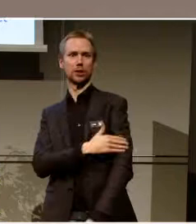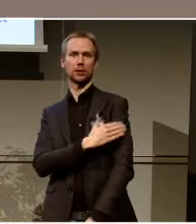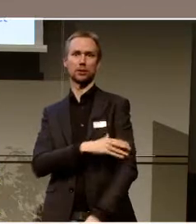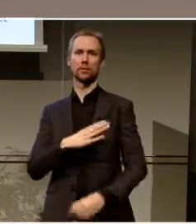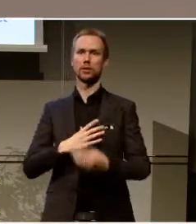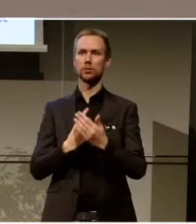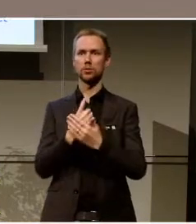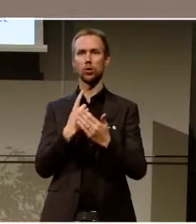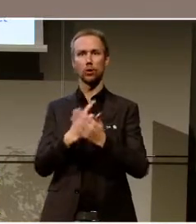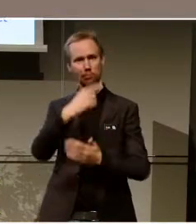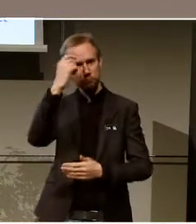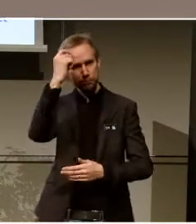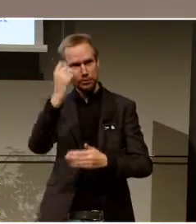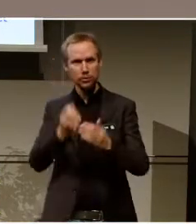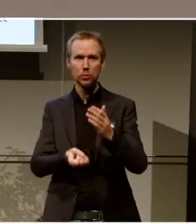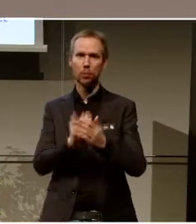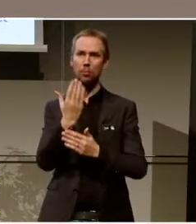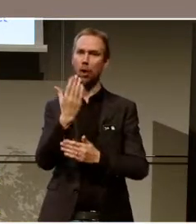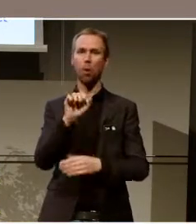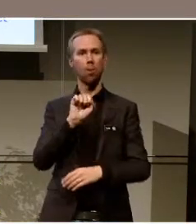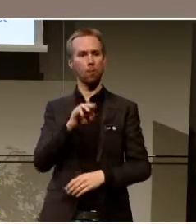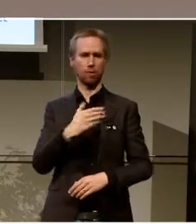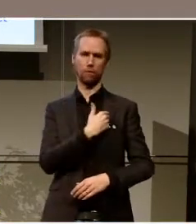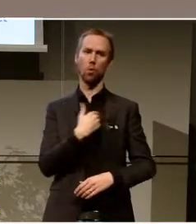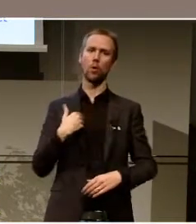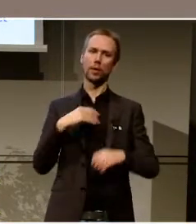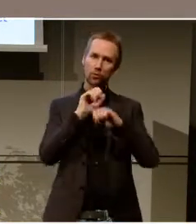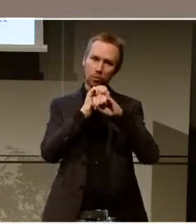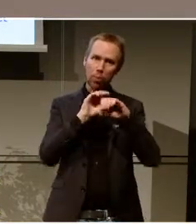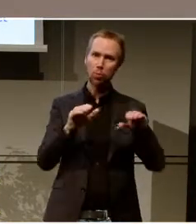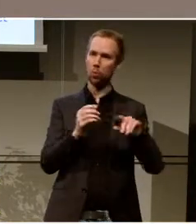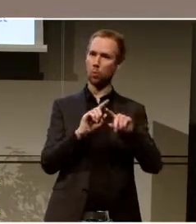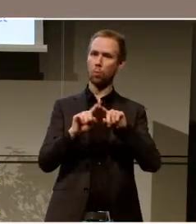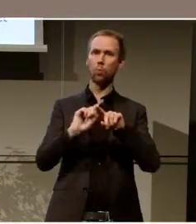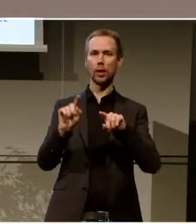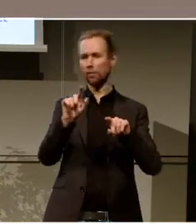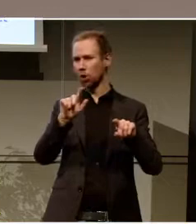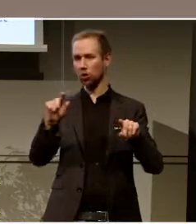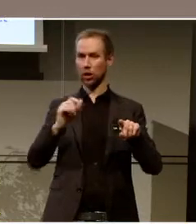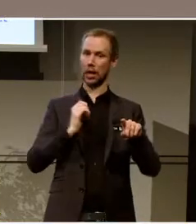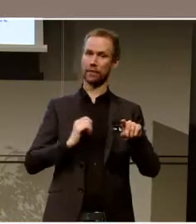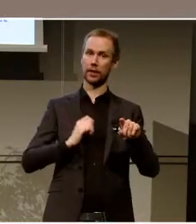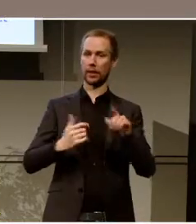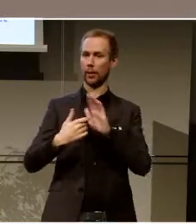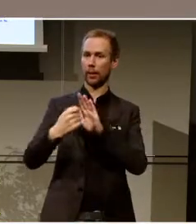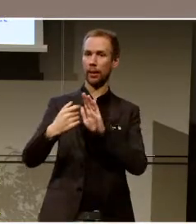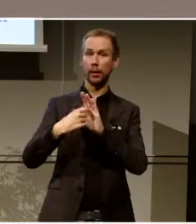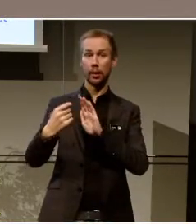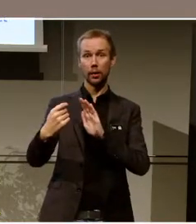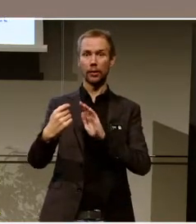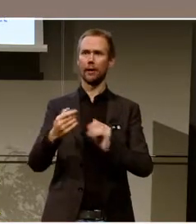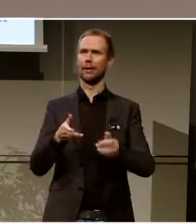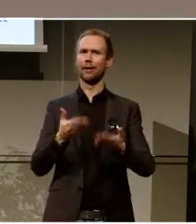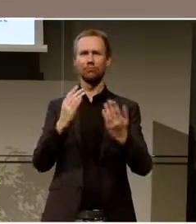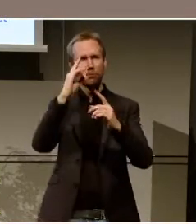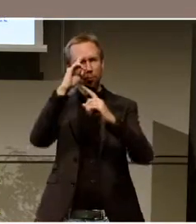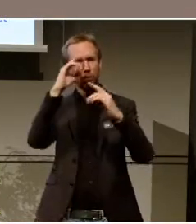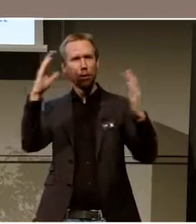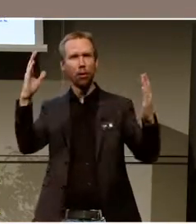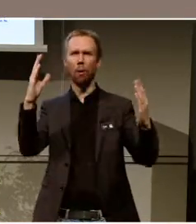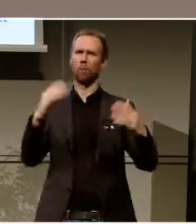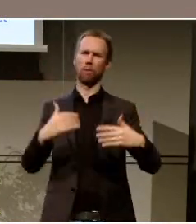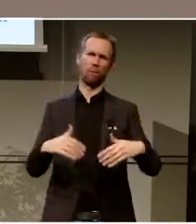våra data används av olika aktörer. Det blir lätt att man målar upp en alarmistisk och väldigt negativ bild, men det